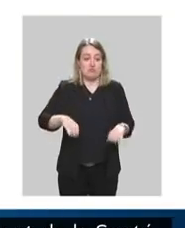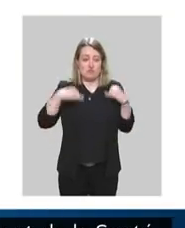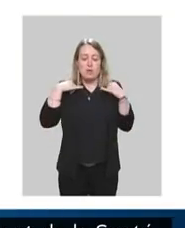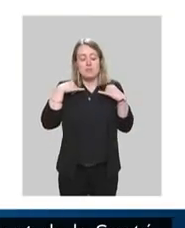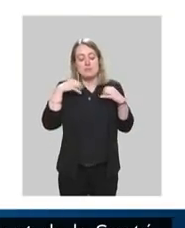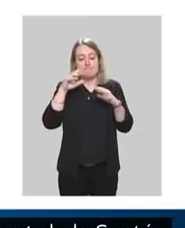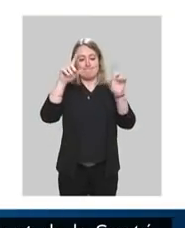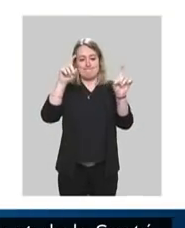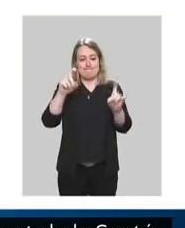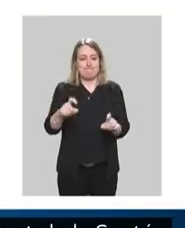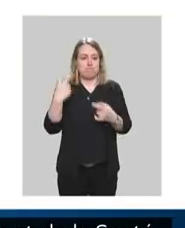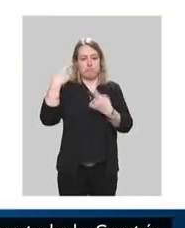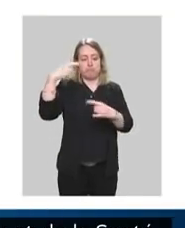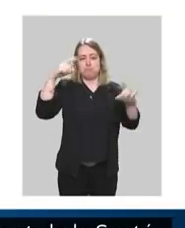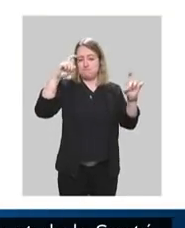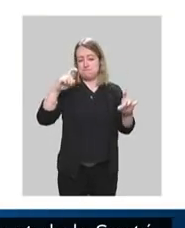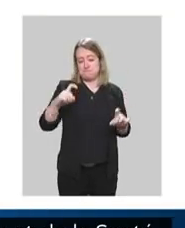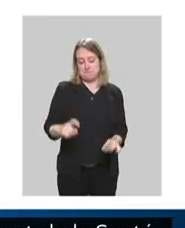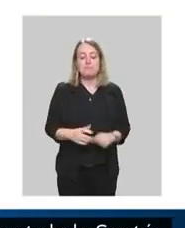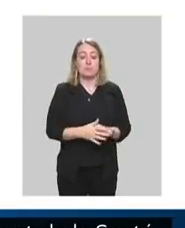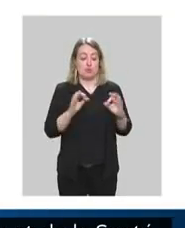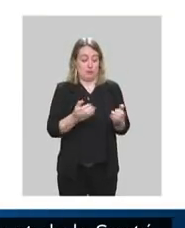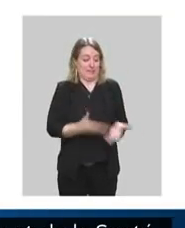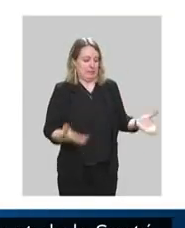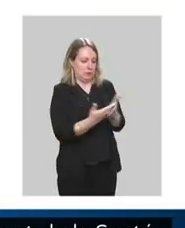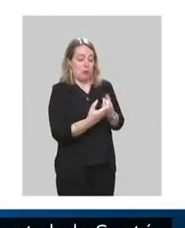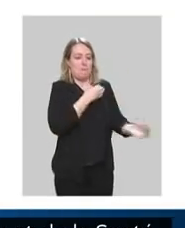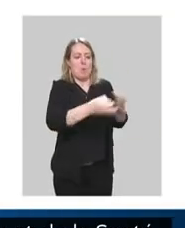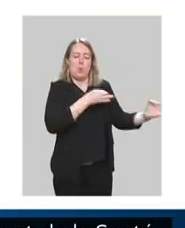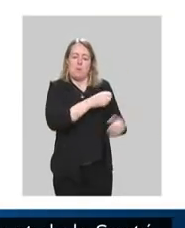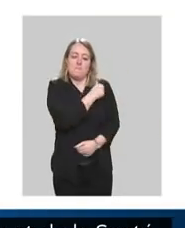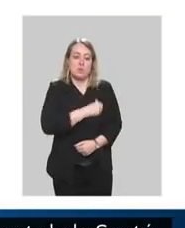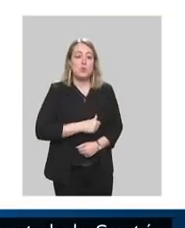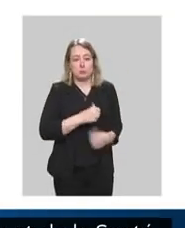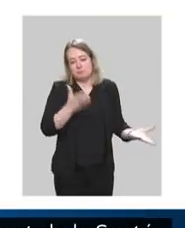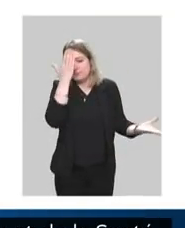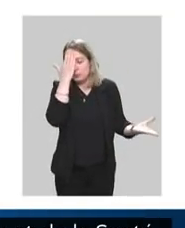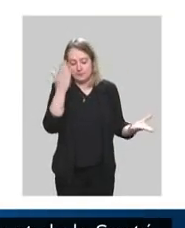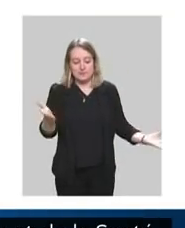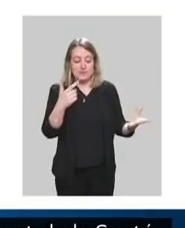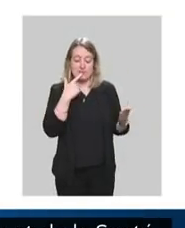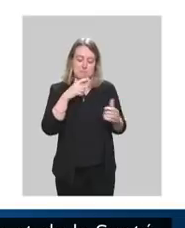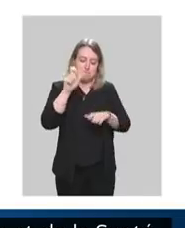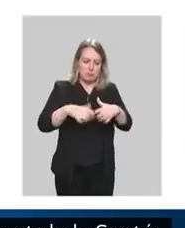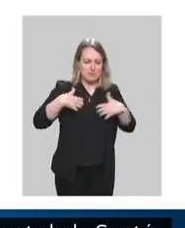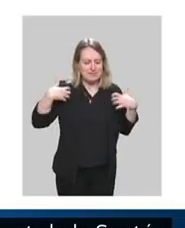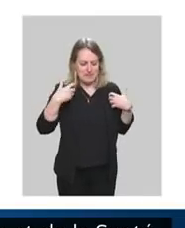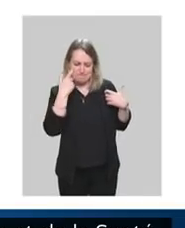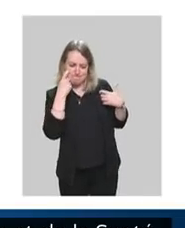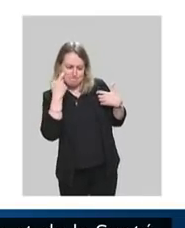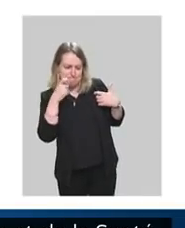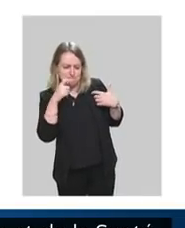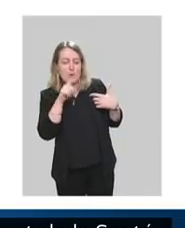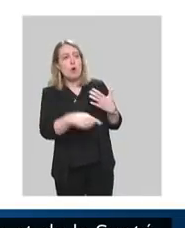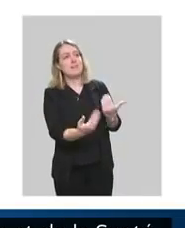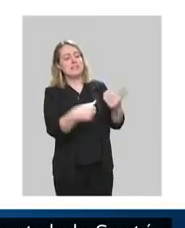décliner au bout de quelques mois. Et dans le contexte de forte circulation du virus que nous connaissons, les autorités scientifiques considèrent aussi que ce rappel, il ne faut pas